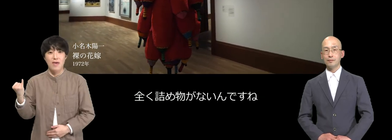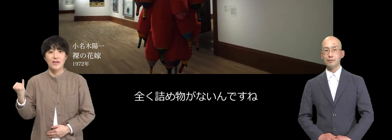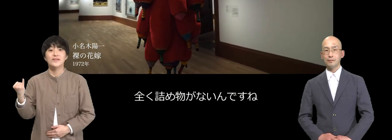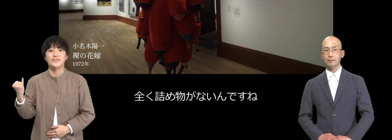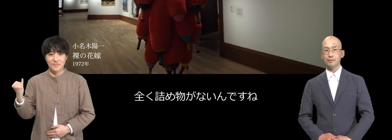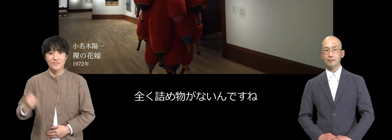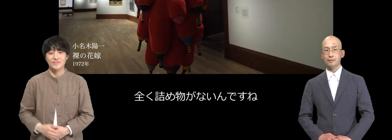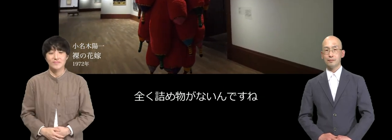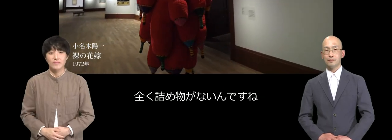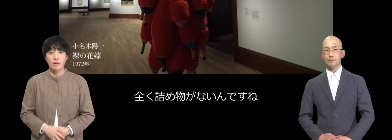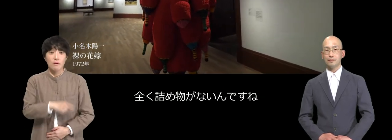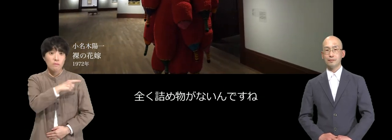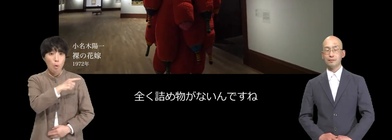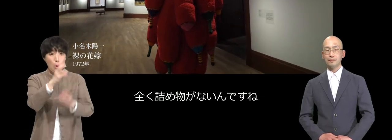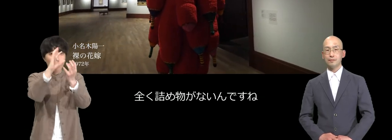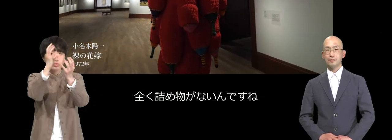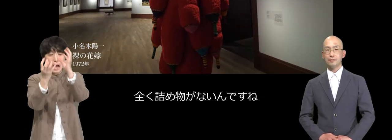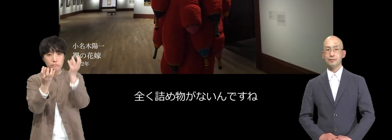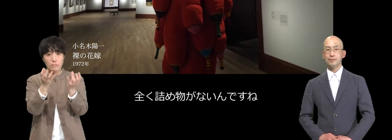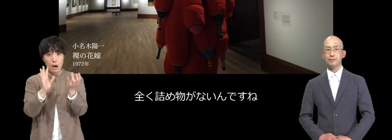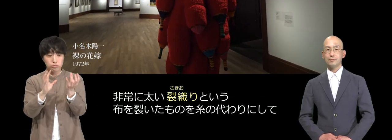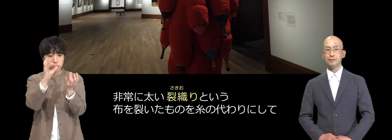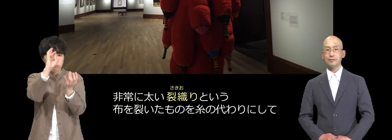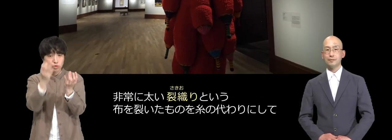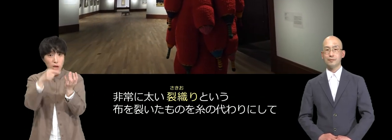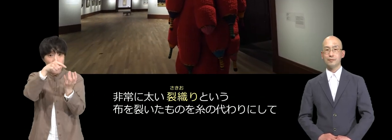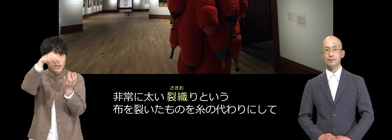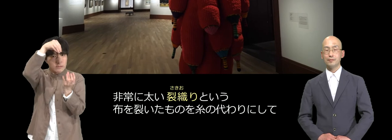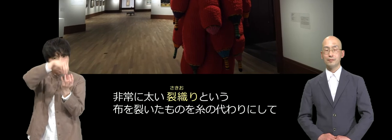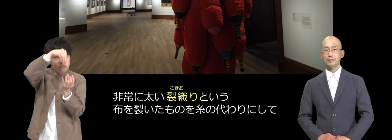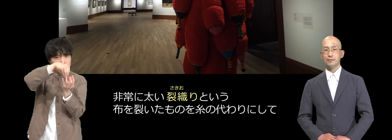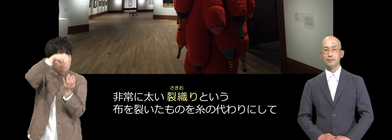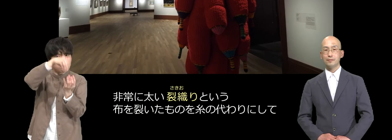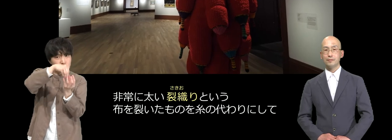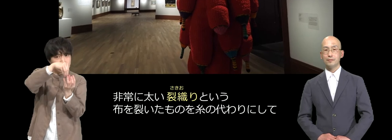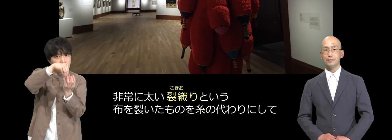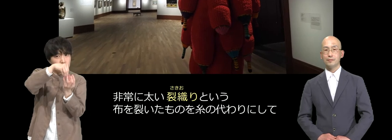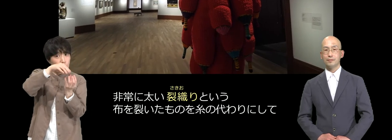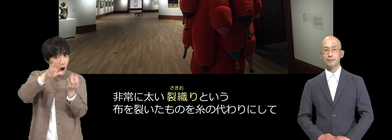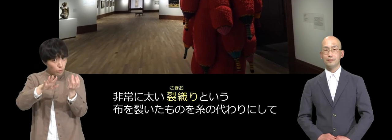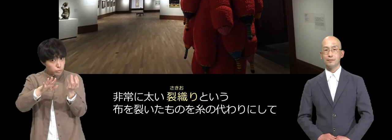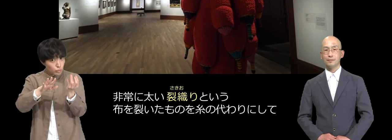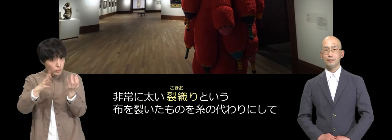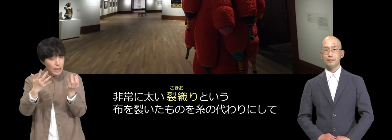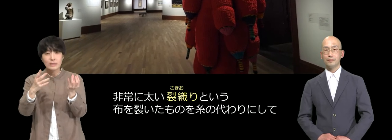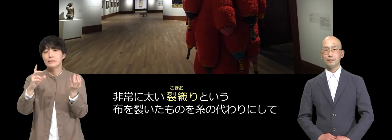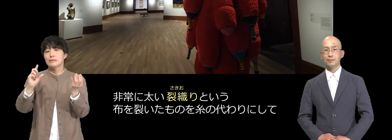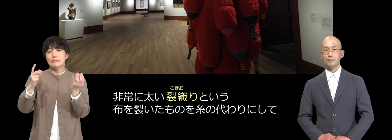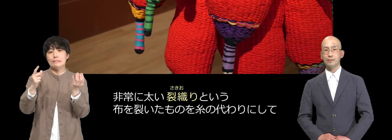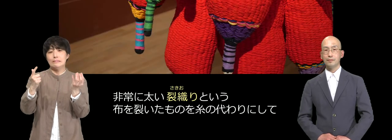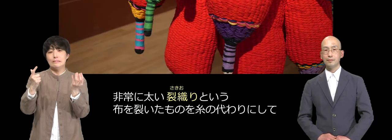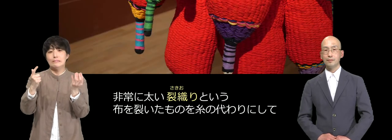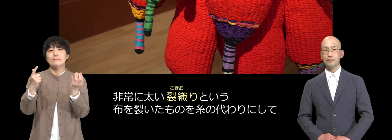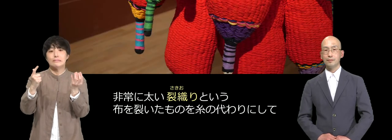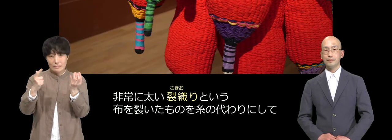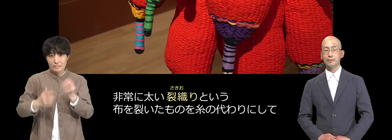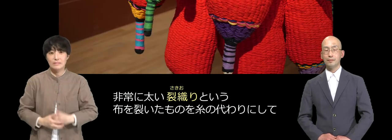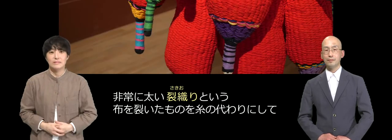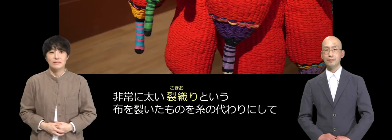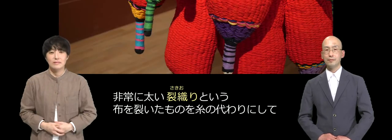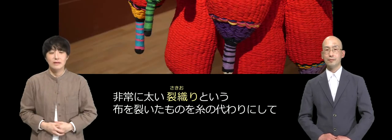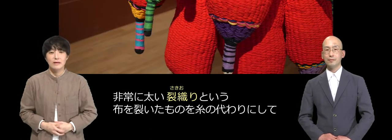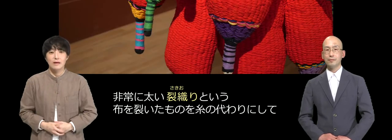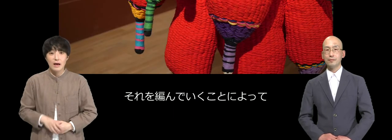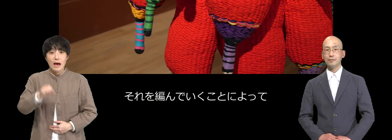全く詰め物がないんですね非常に太い裂き織りって有効布を裂いたものを糸の